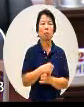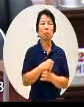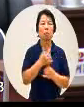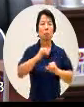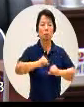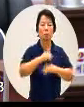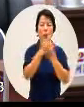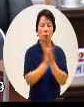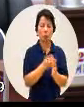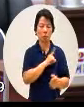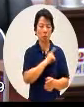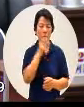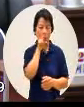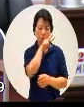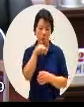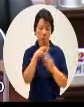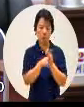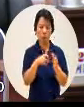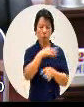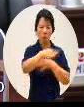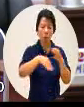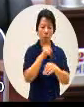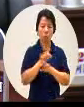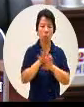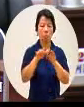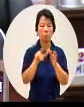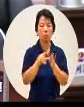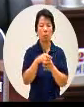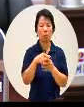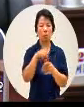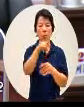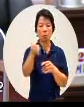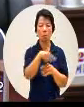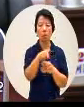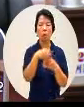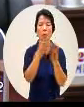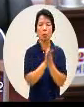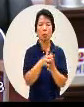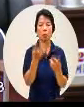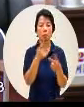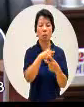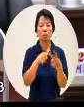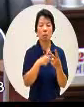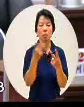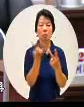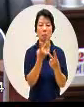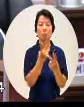以我的觀察在經濟發展上面有兩個產業